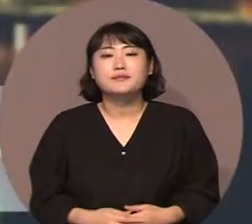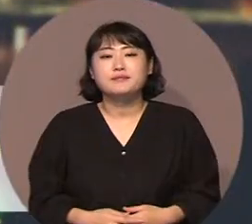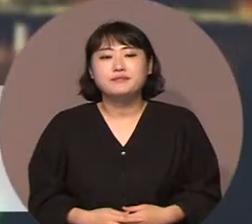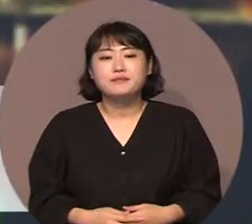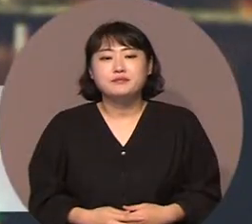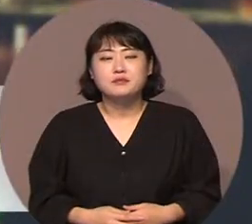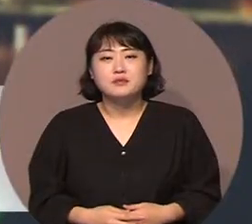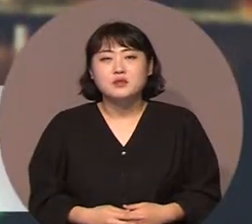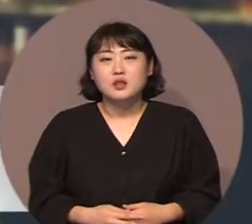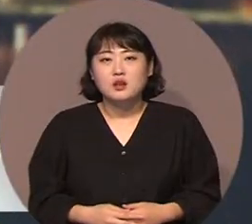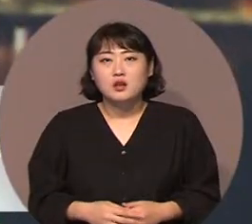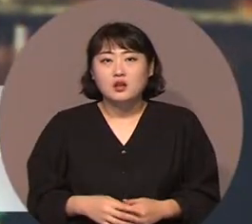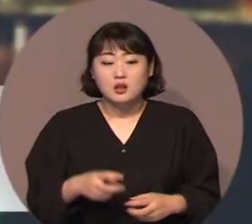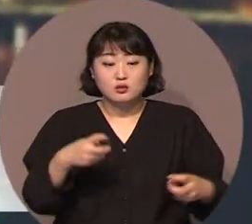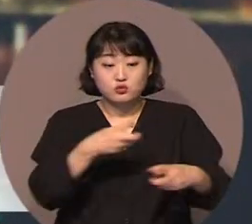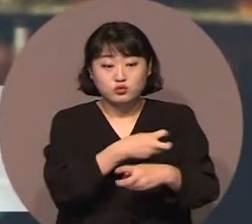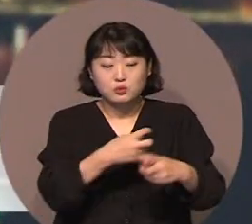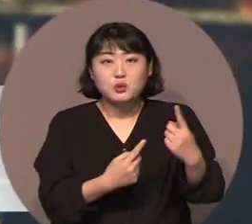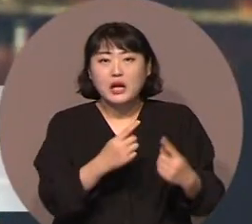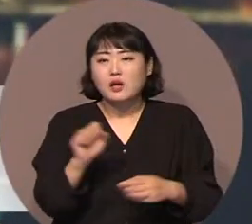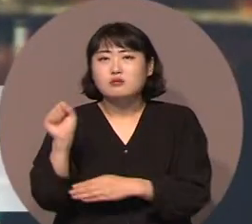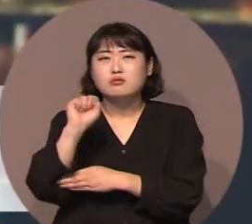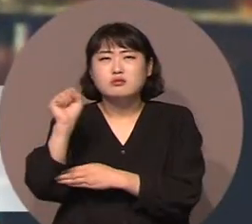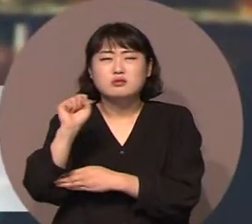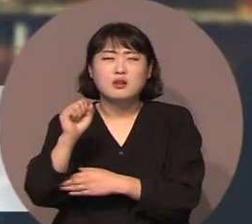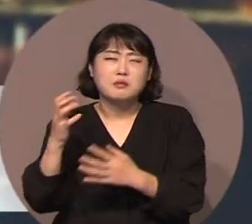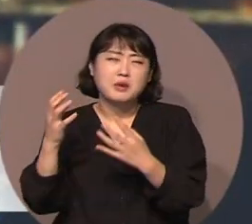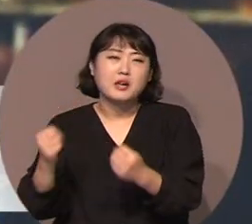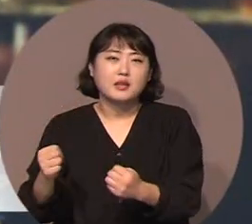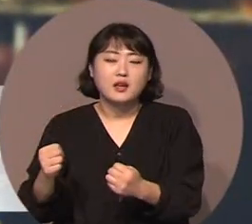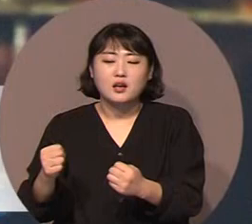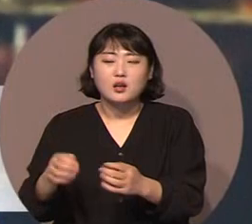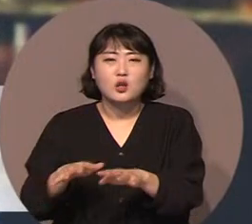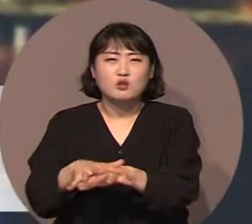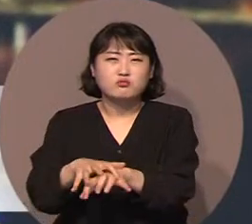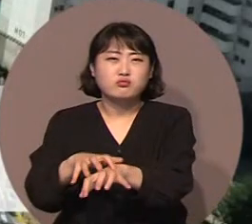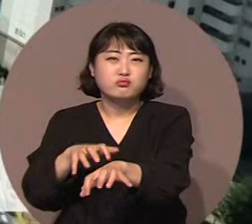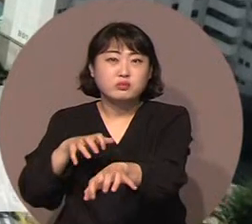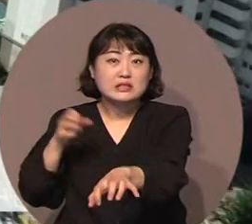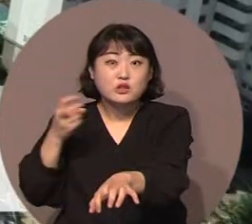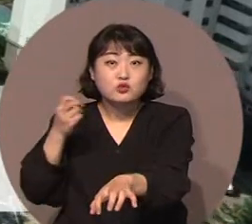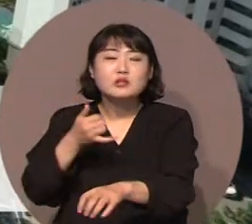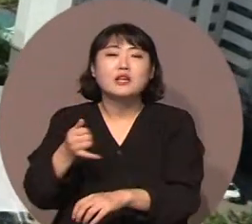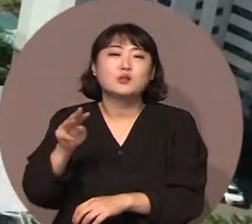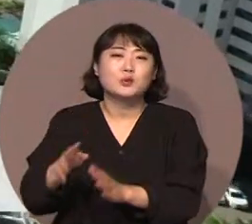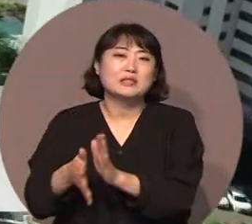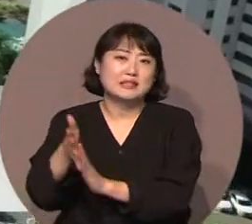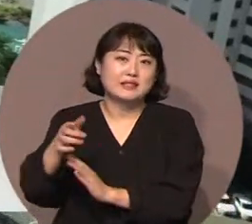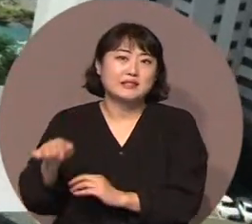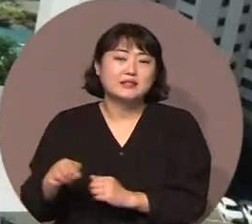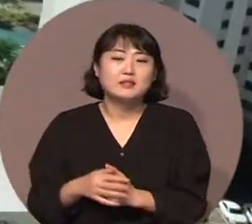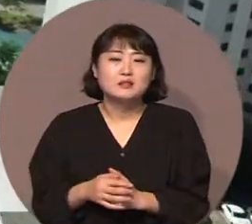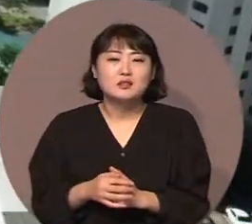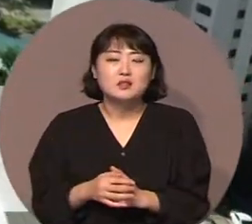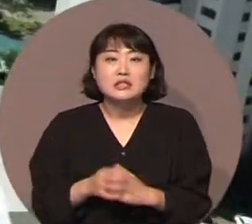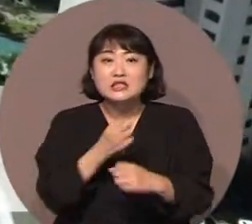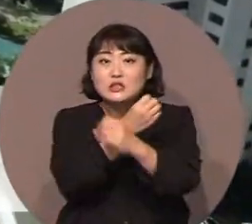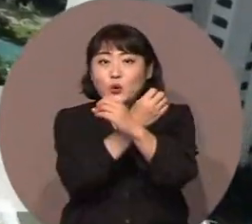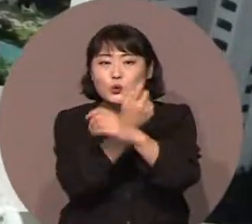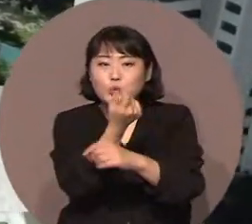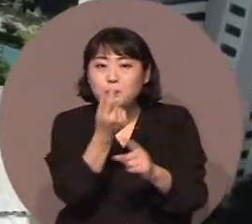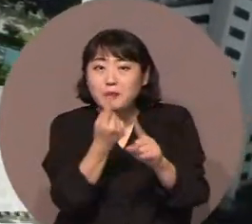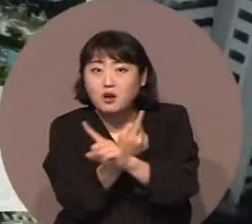대중교통보다 승용차 이용비율이 월등히 높아 도심 교통정체가 잦은 세종시에서 신호 체계만